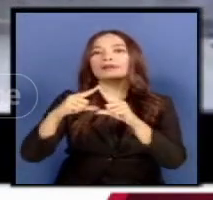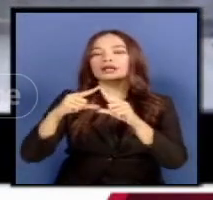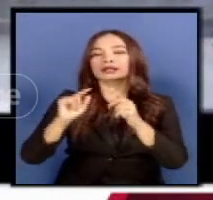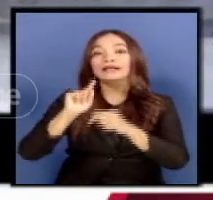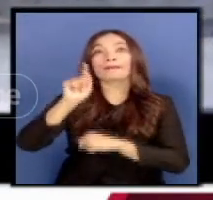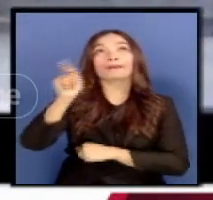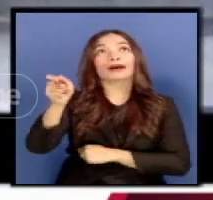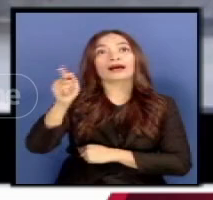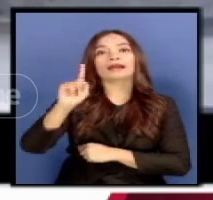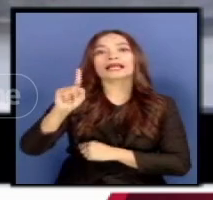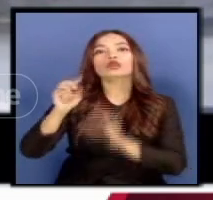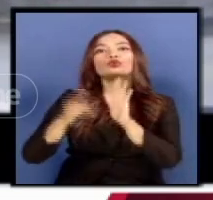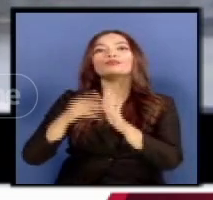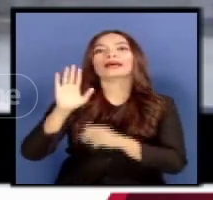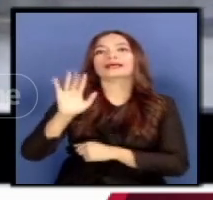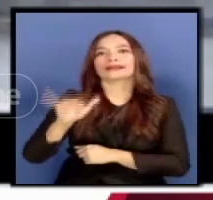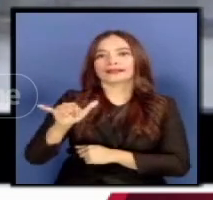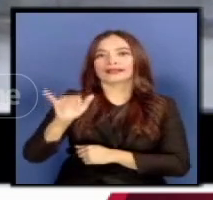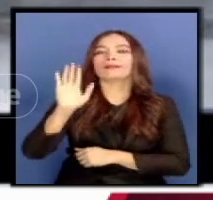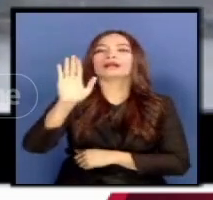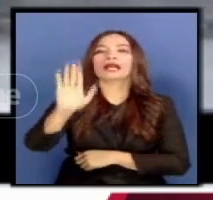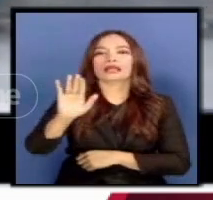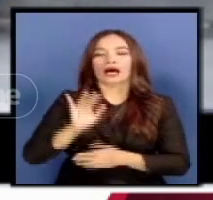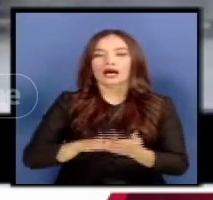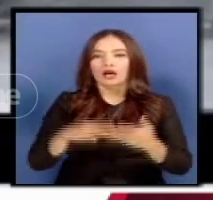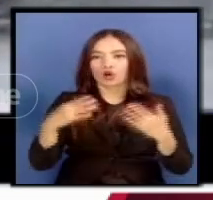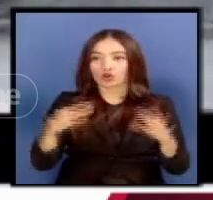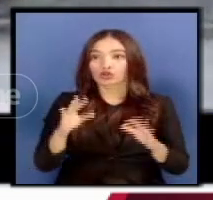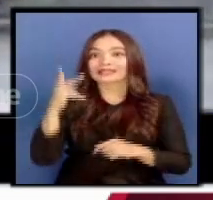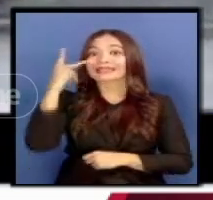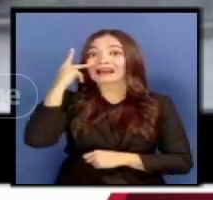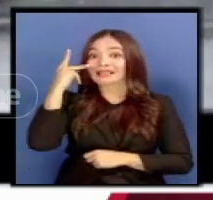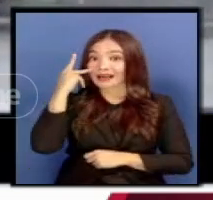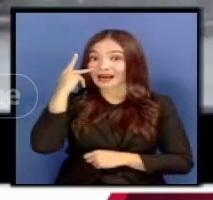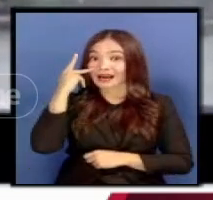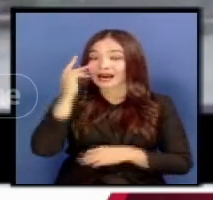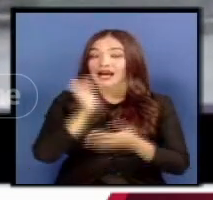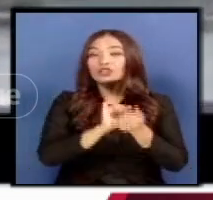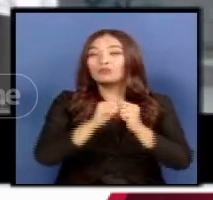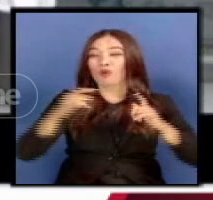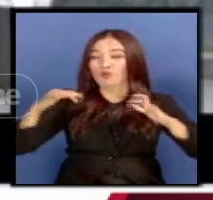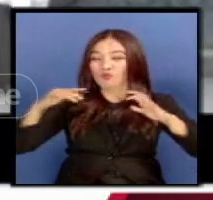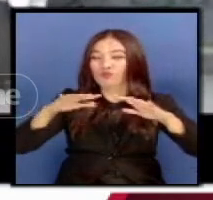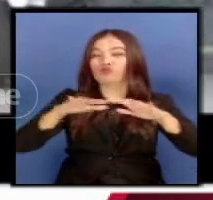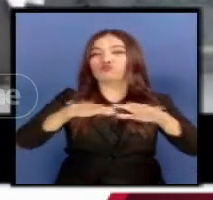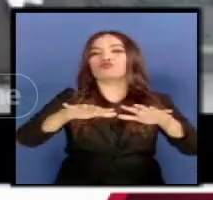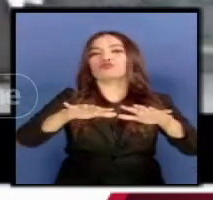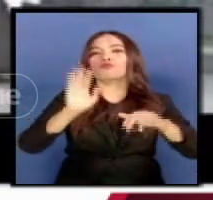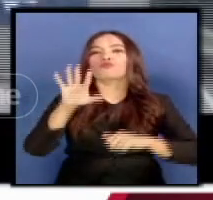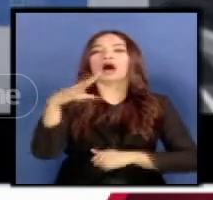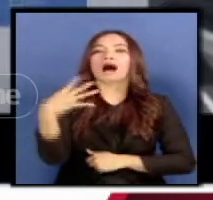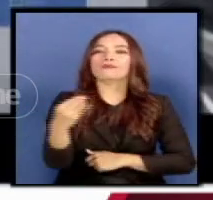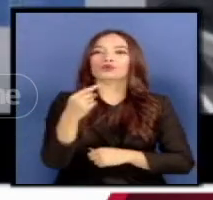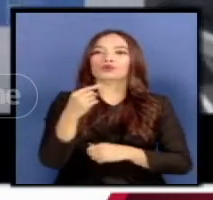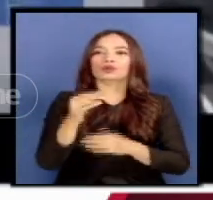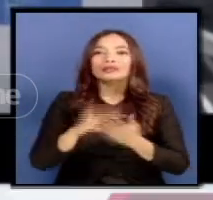pada 1 Mei mendatang. Dan selain itu untuk mengantisipasi kepadatan arus mudik yang